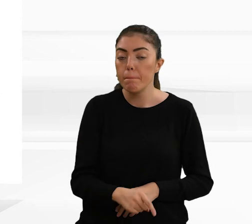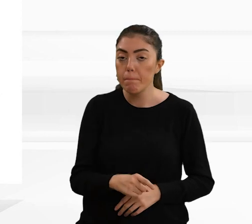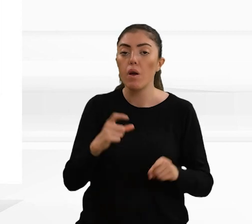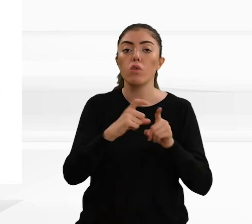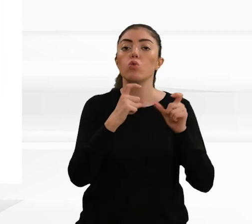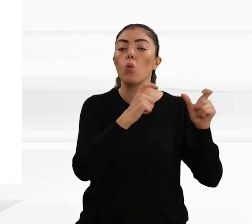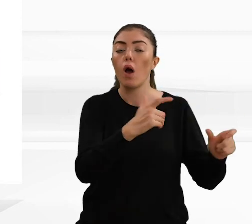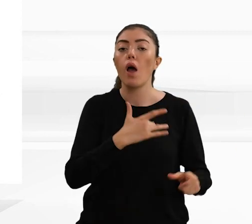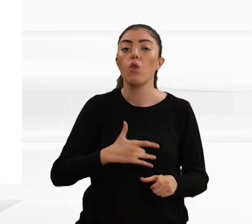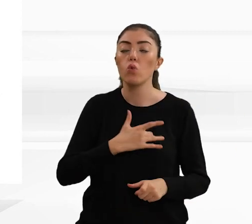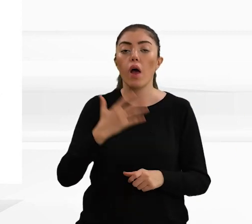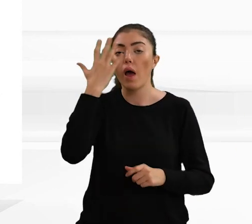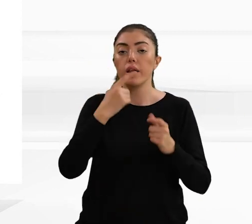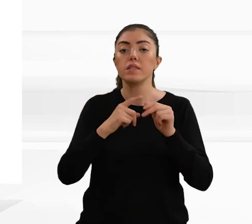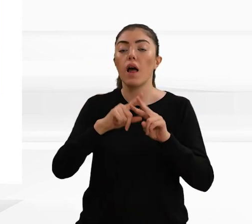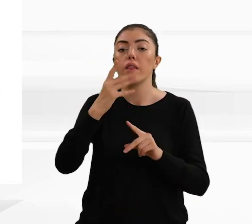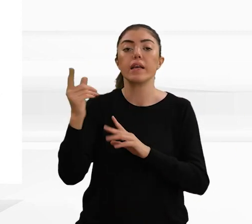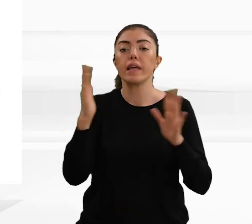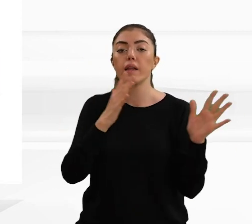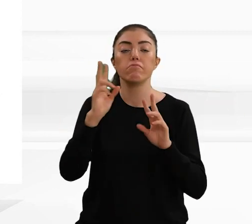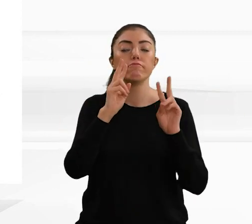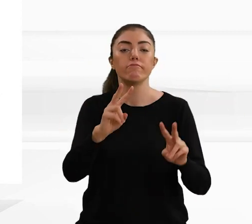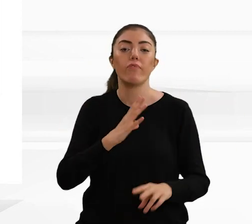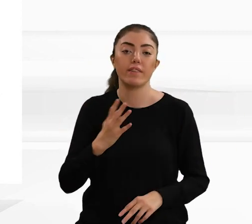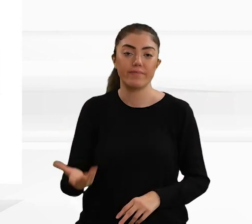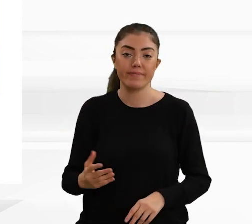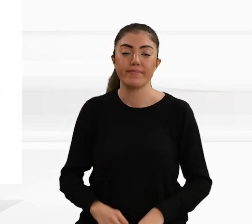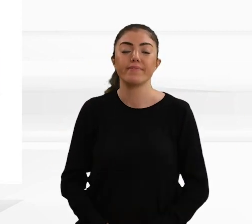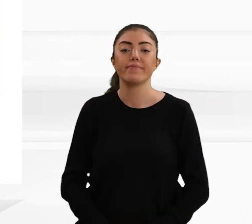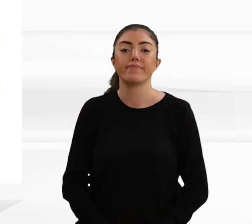Doğu Anadolu karasal iklimi görülür